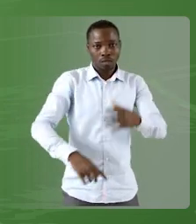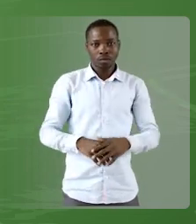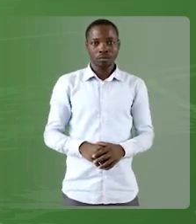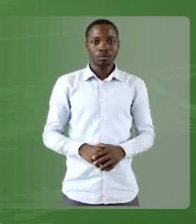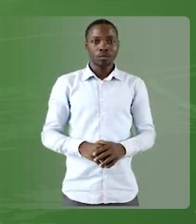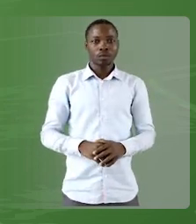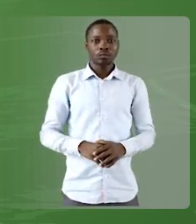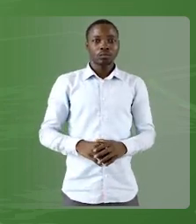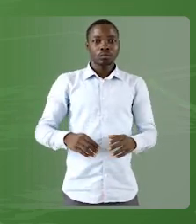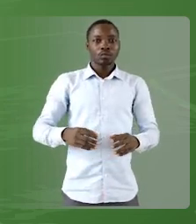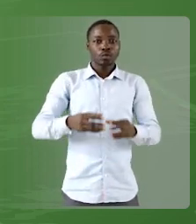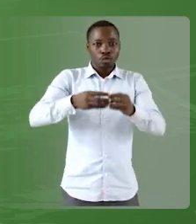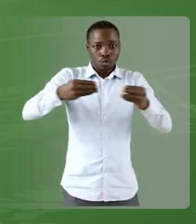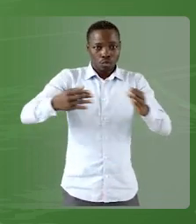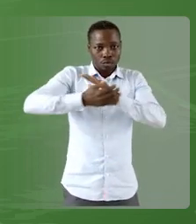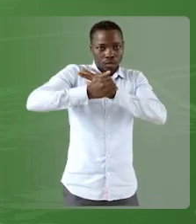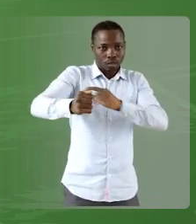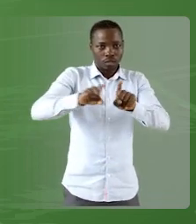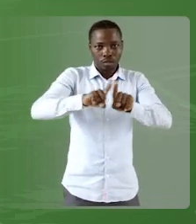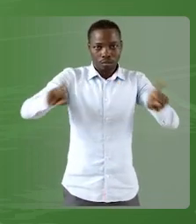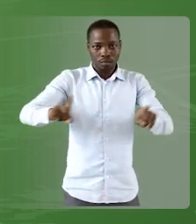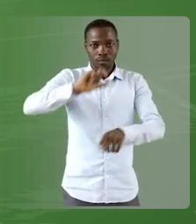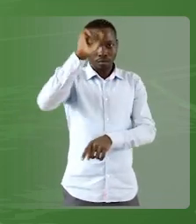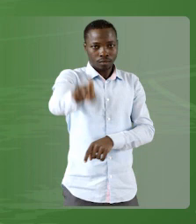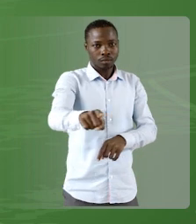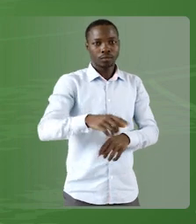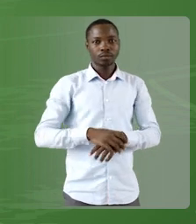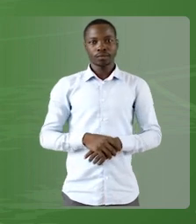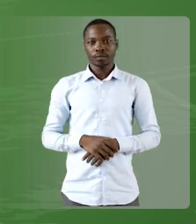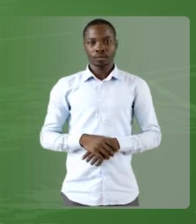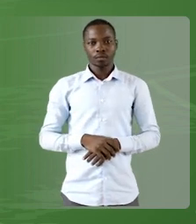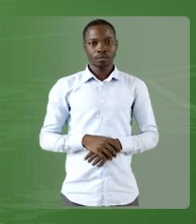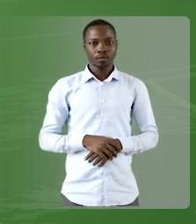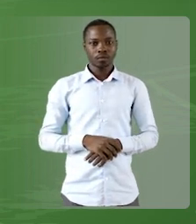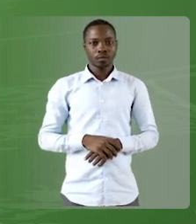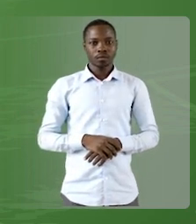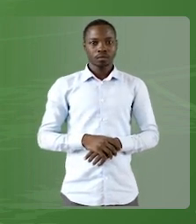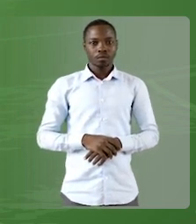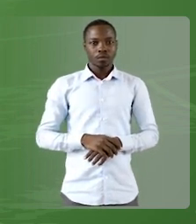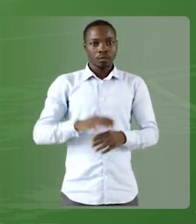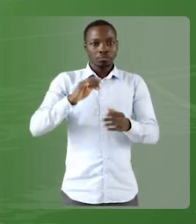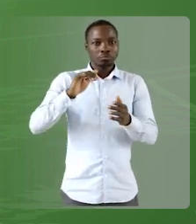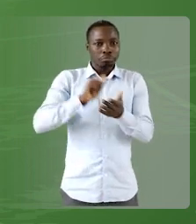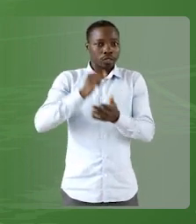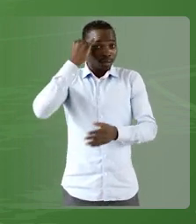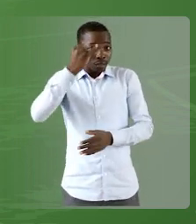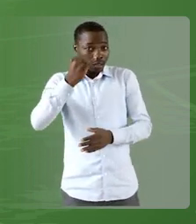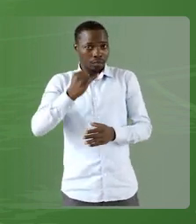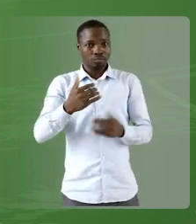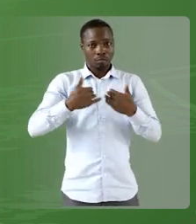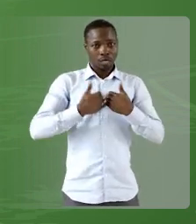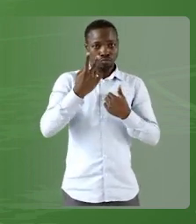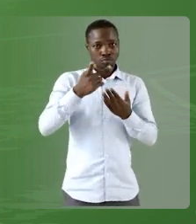« Les sols se différencient-ils par leur qualité ?» Cette hypothèse sera vérifiée en deux